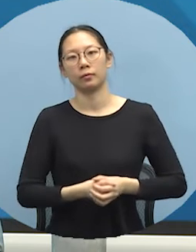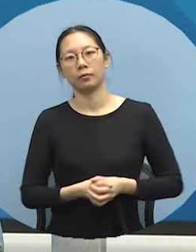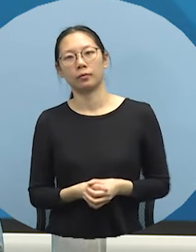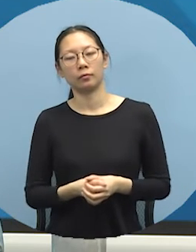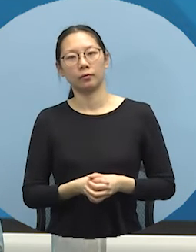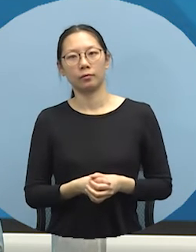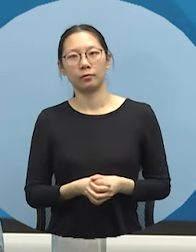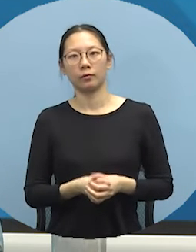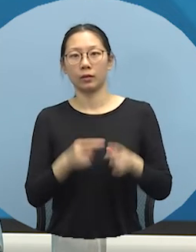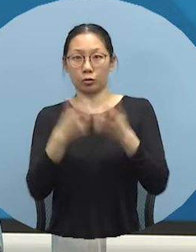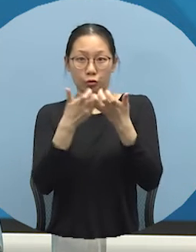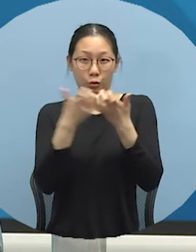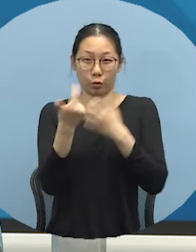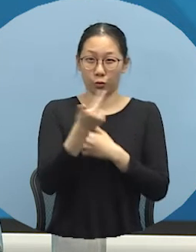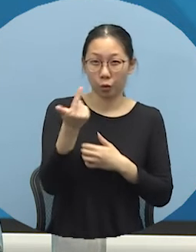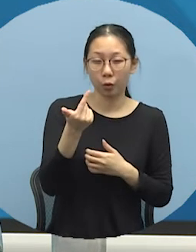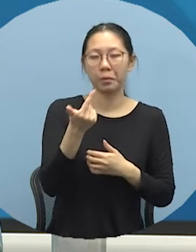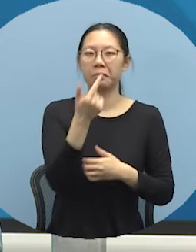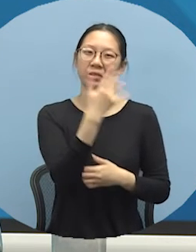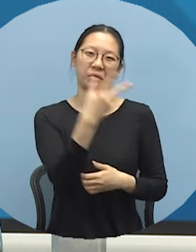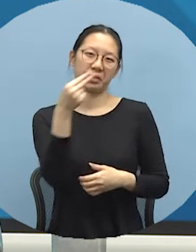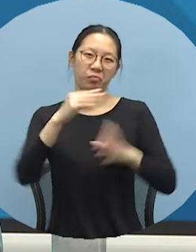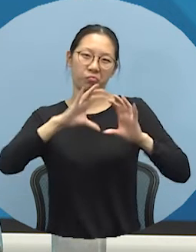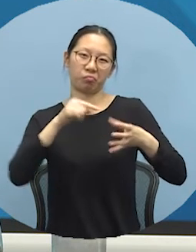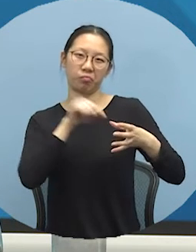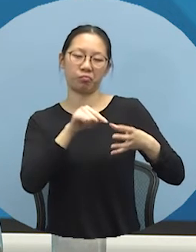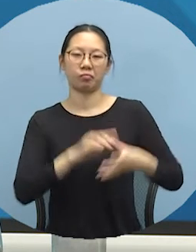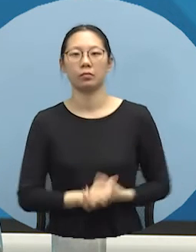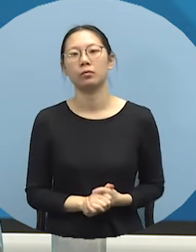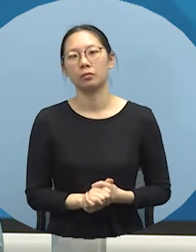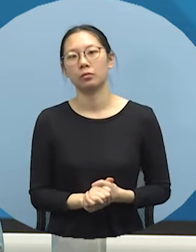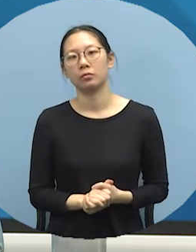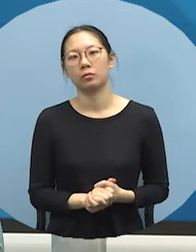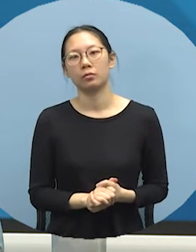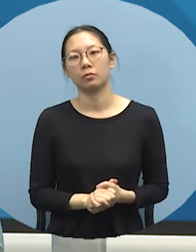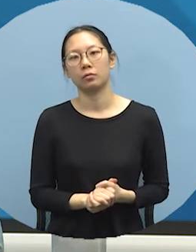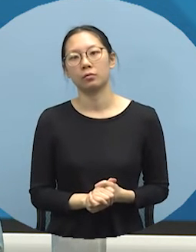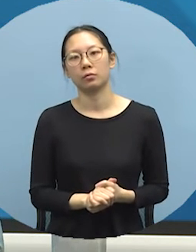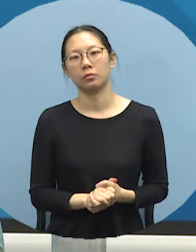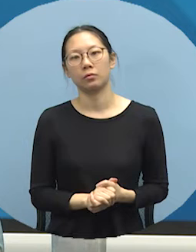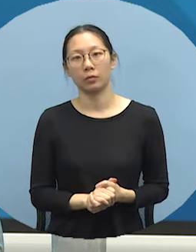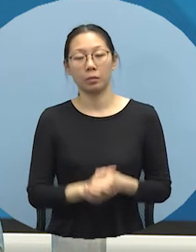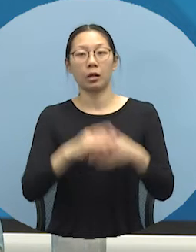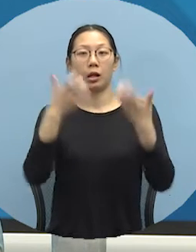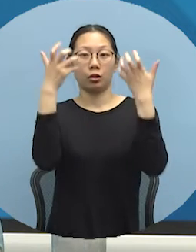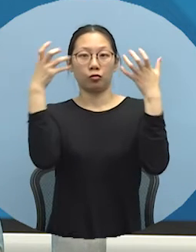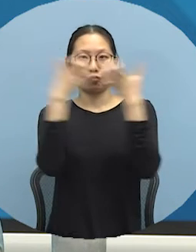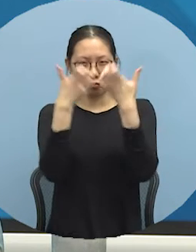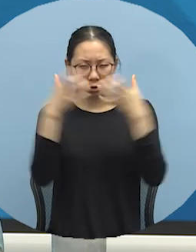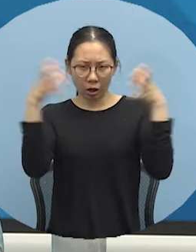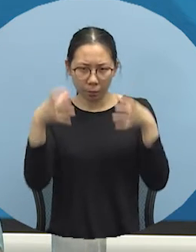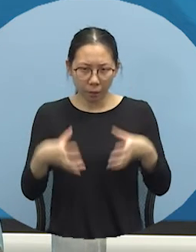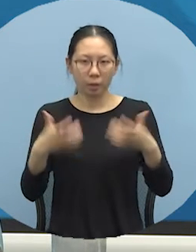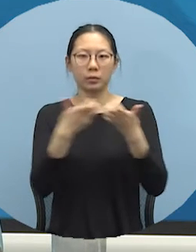咧即係多嘅人數咧可以達至47個一個群組嘅。咁呢度呢啲數字咧總共加埋咧就